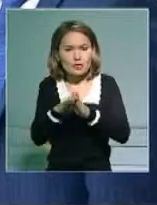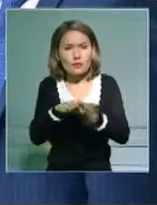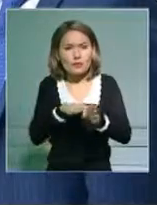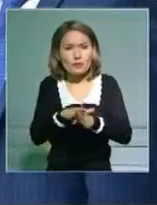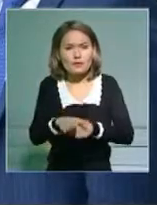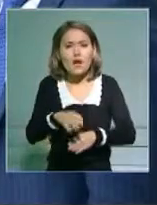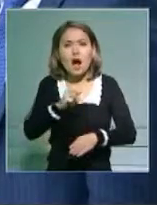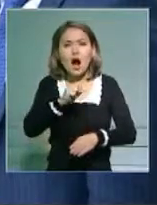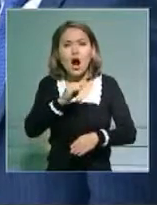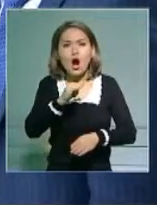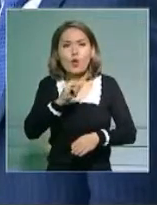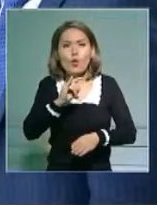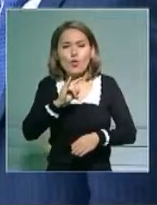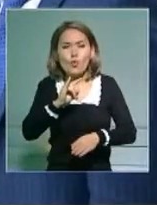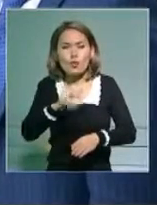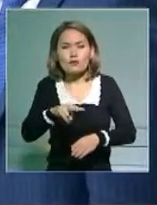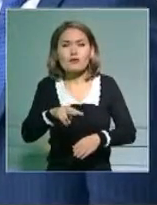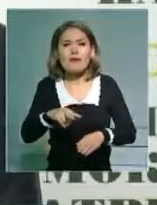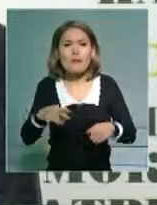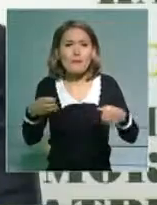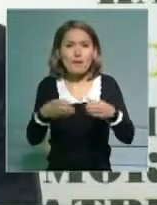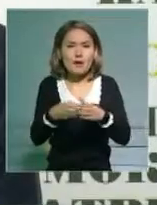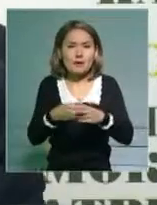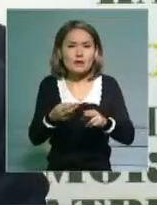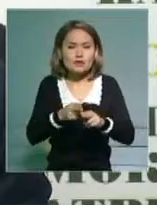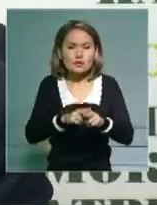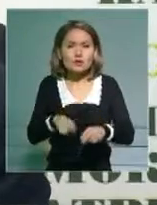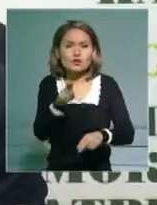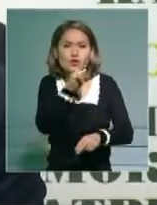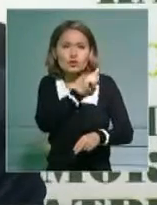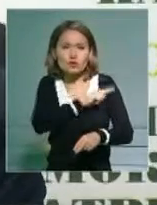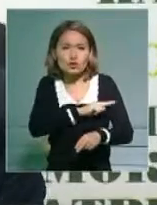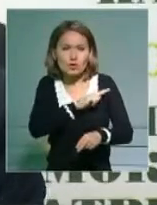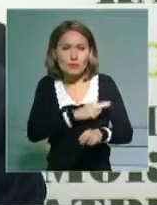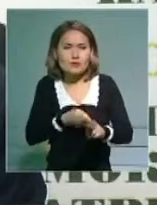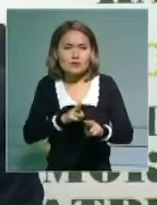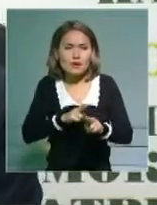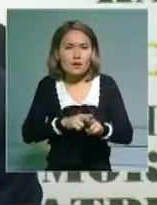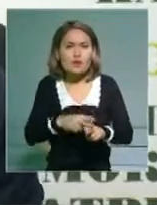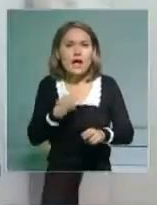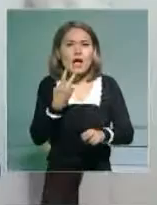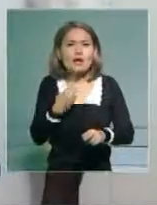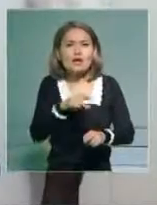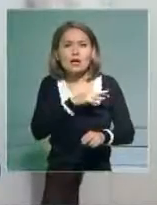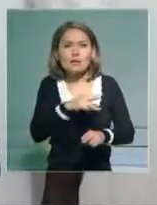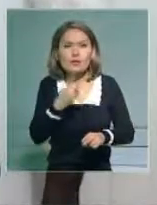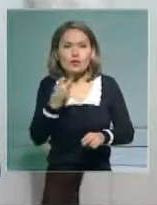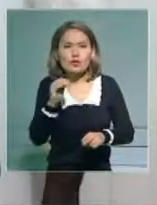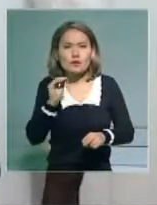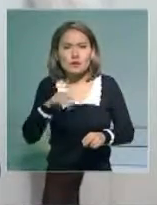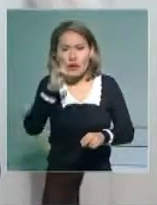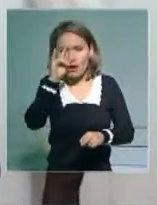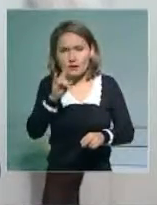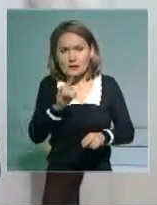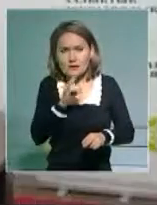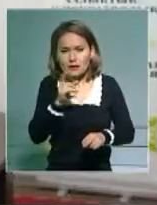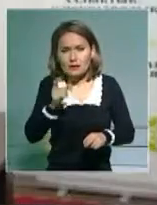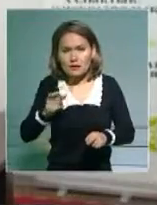Айта кетейік, ауыл партиясы лайықты еңбек жобасын жүзеге асыруда, ал кәсіподақтар ұйымына 2 200 000 қазақстандық мүше.